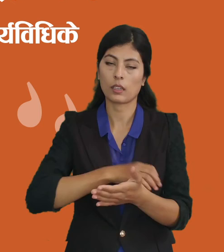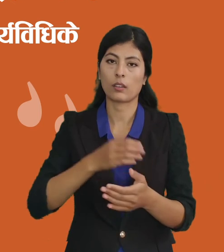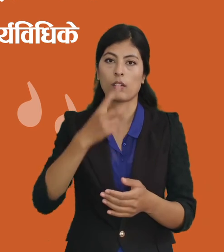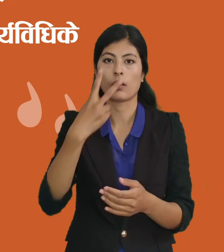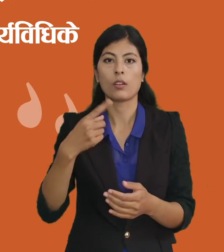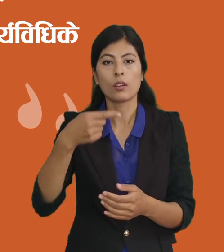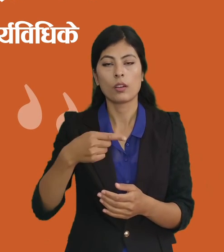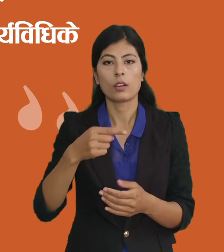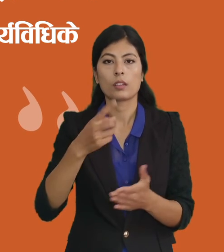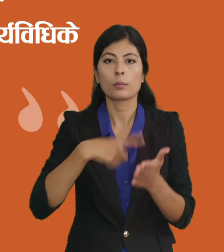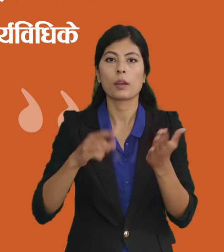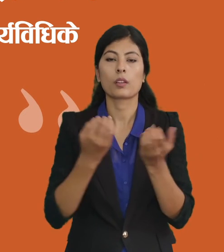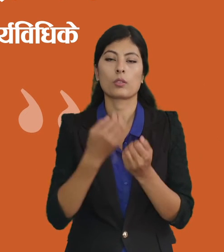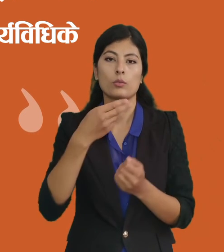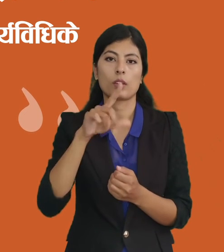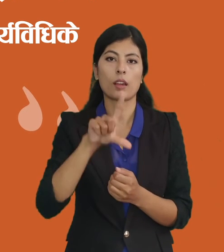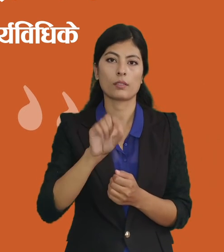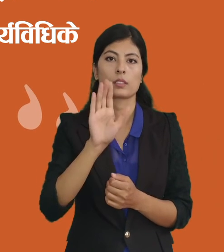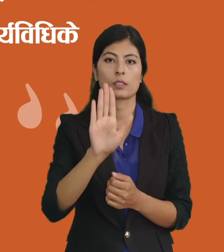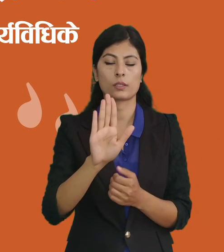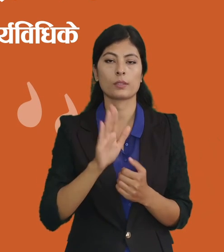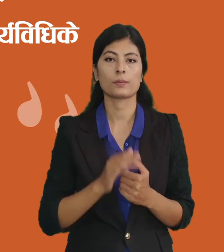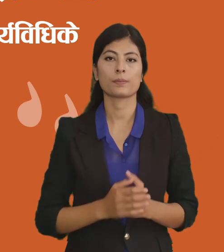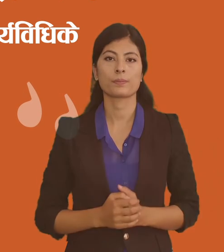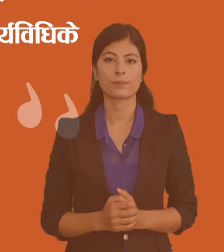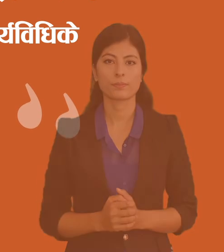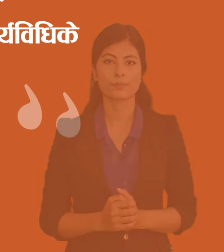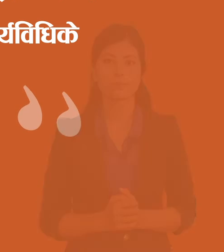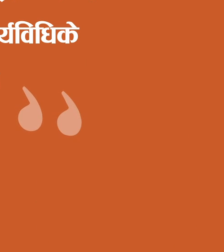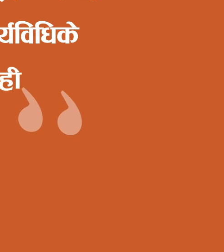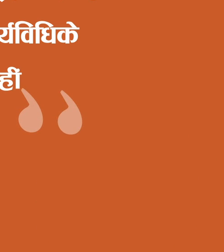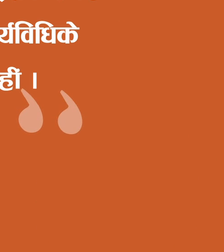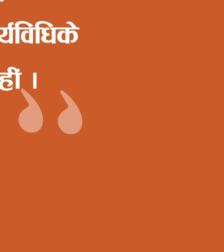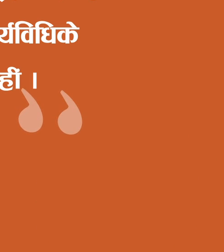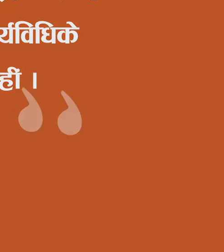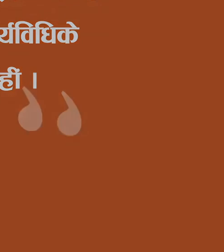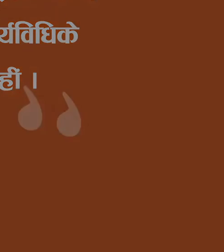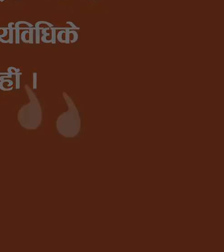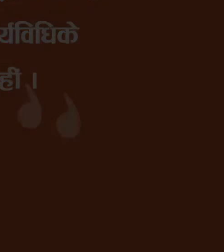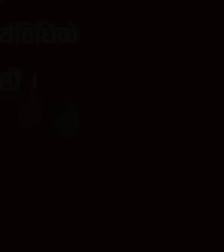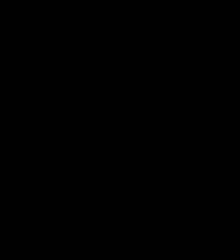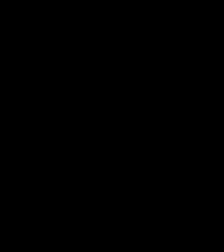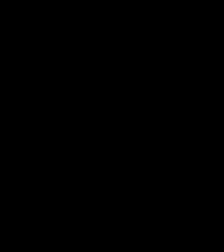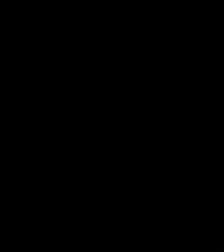वाला कार्यविधि के संबंध में स्थानीय ऐन पारित कैल होए के चाही।